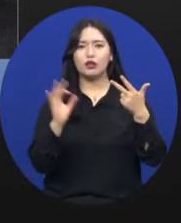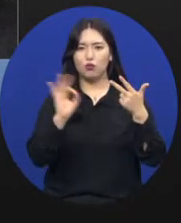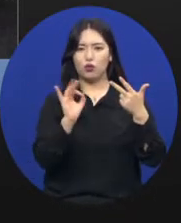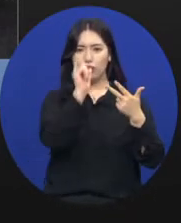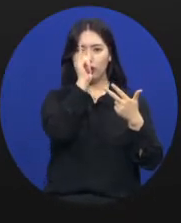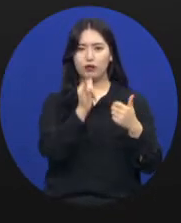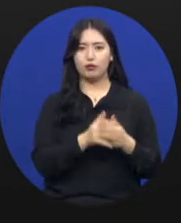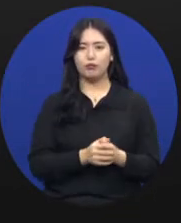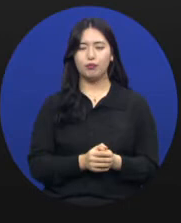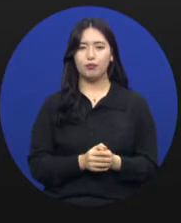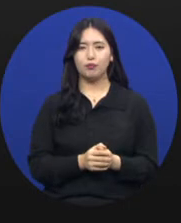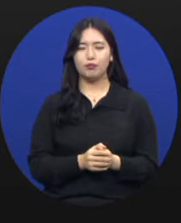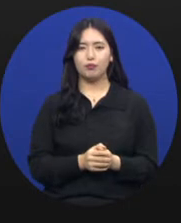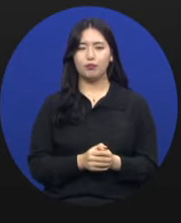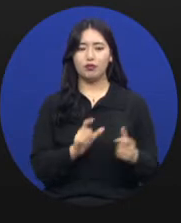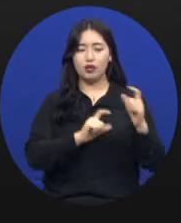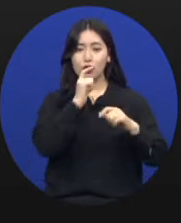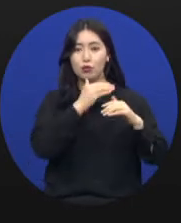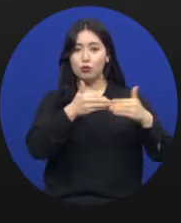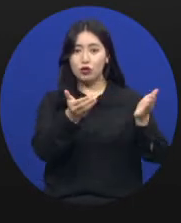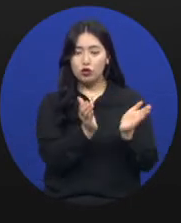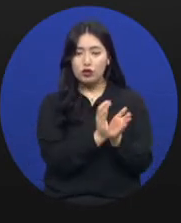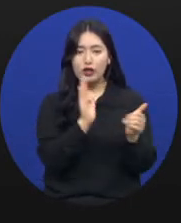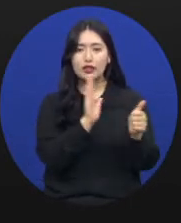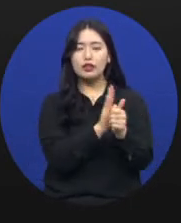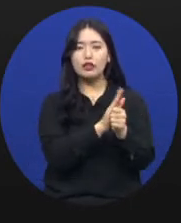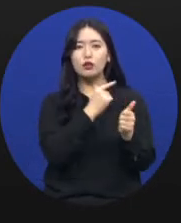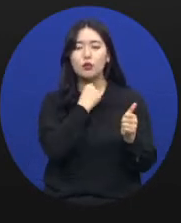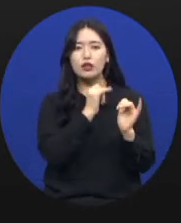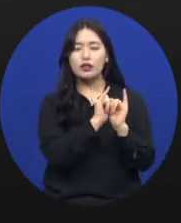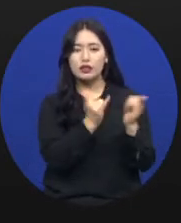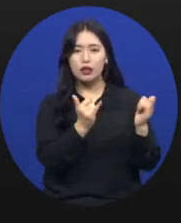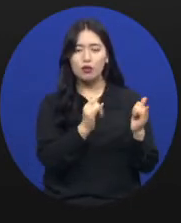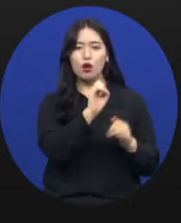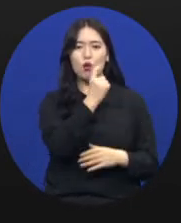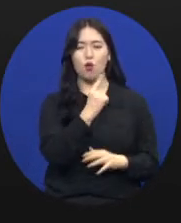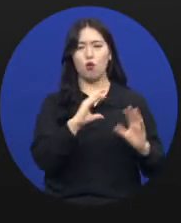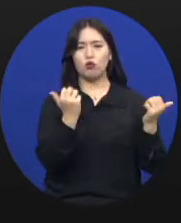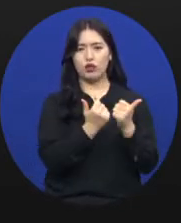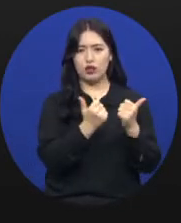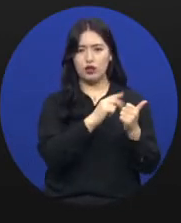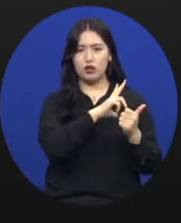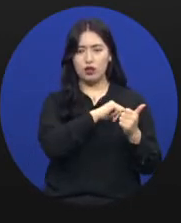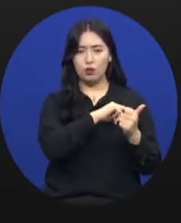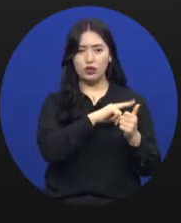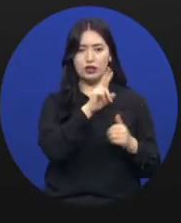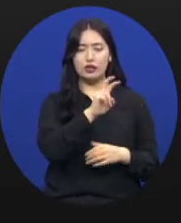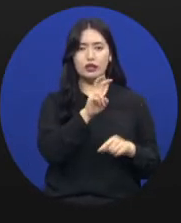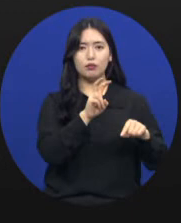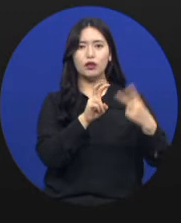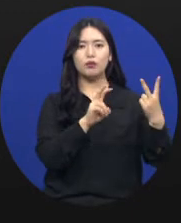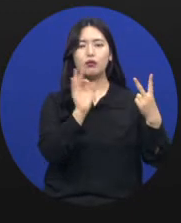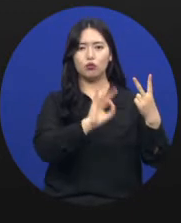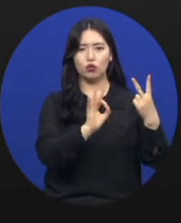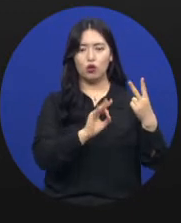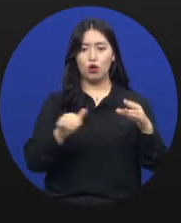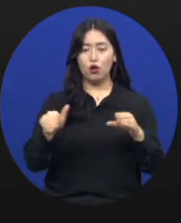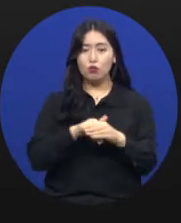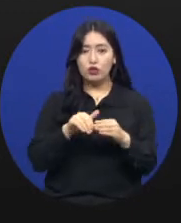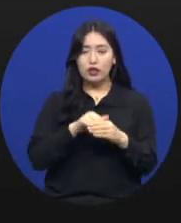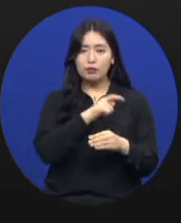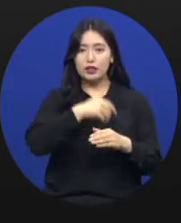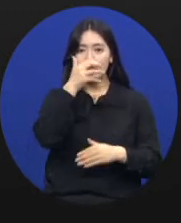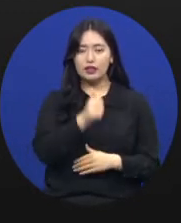얻습니다 더불어 민주당 지지층의 선호도는 오영은 국회의원이 20.2% 문제 림